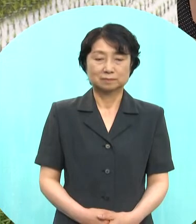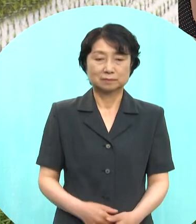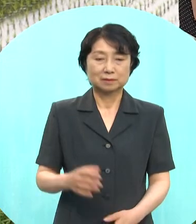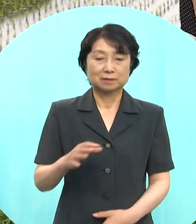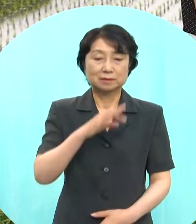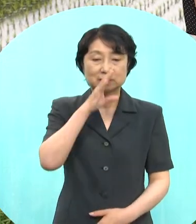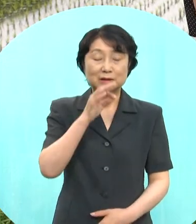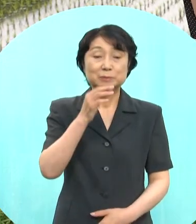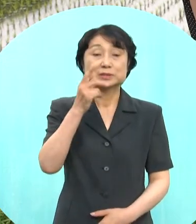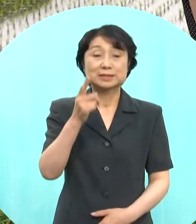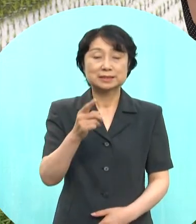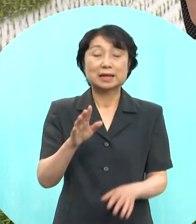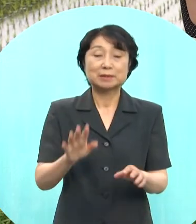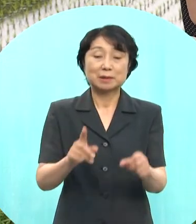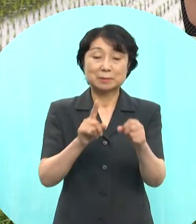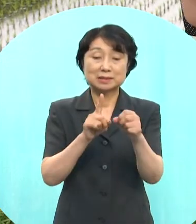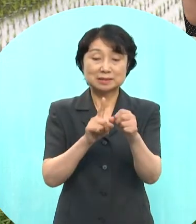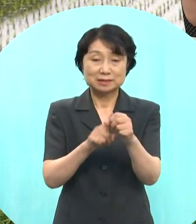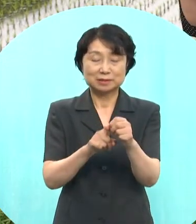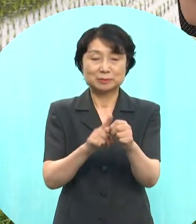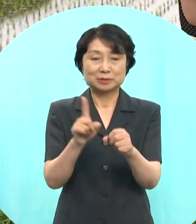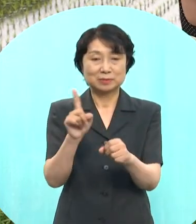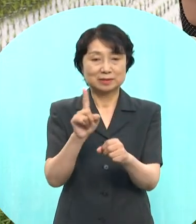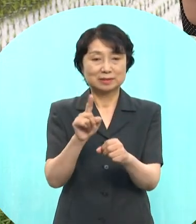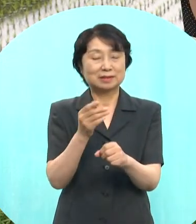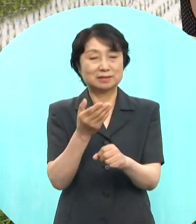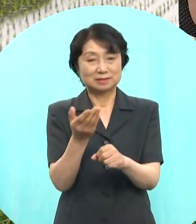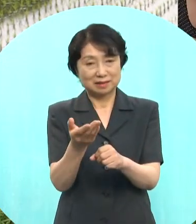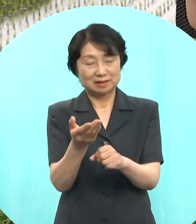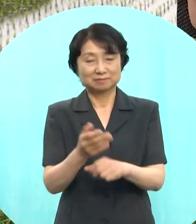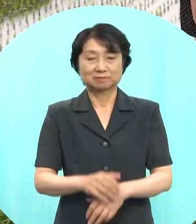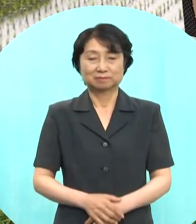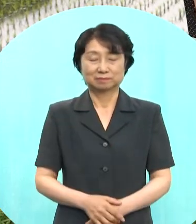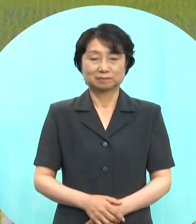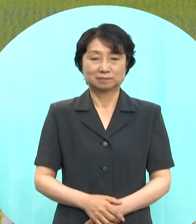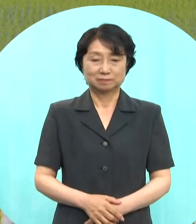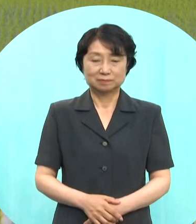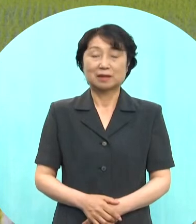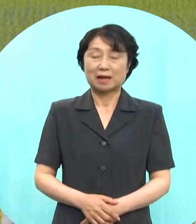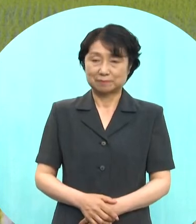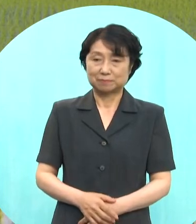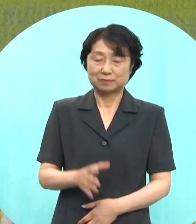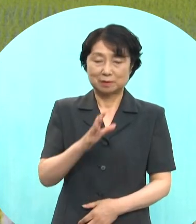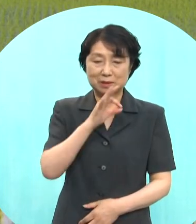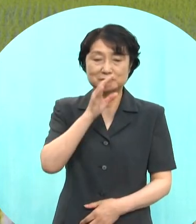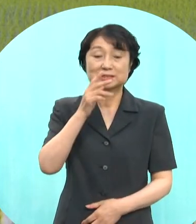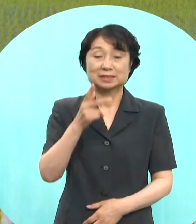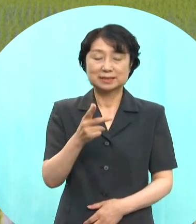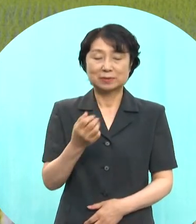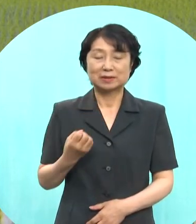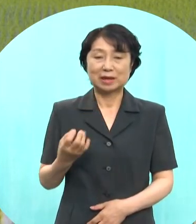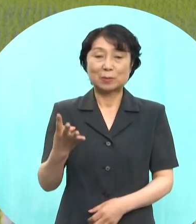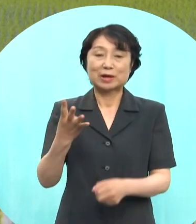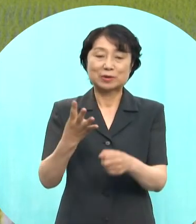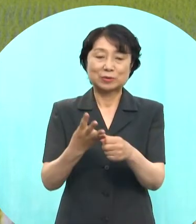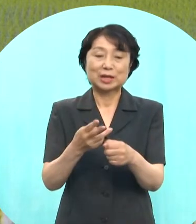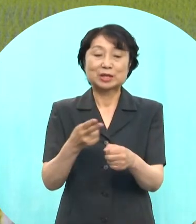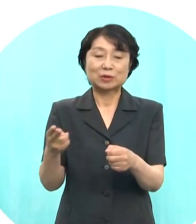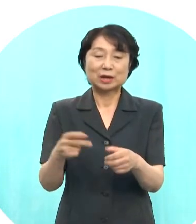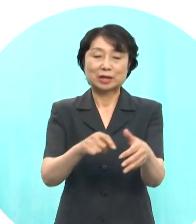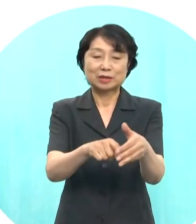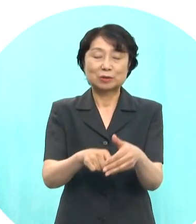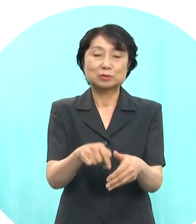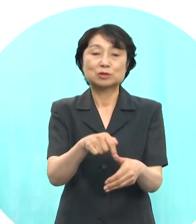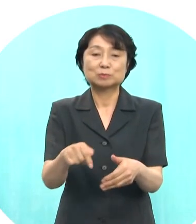半澤さん、山口市が今目指しているものは何ですか？ はい、本市では令和4年度